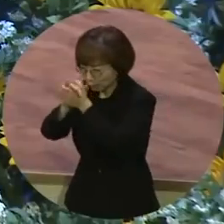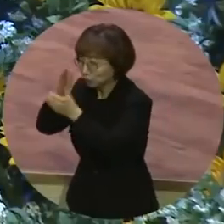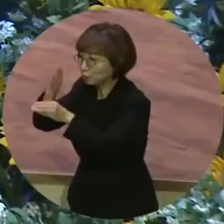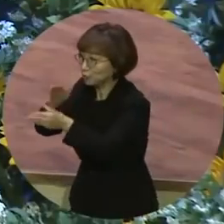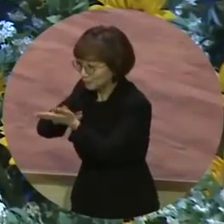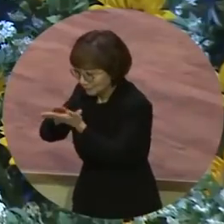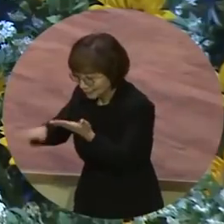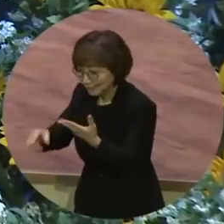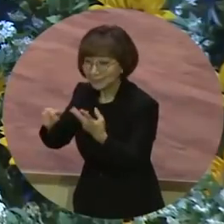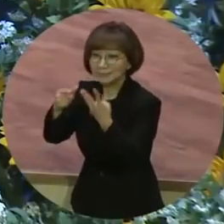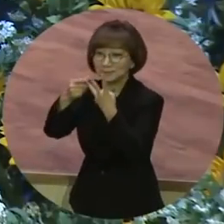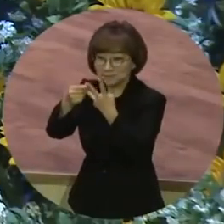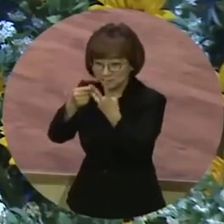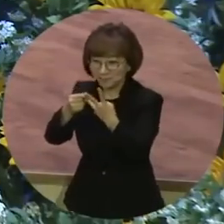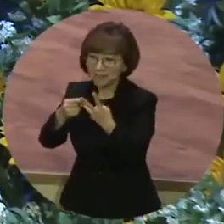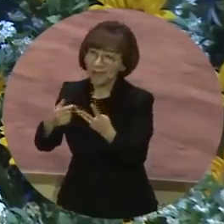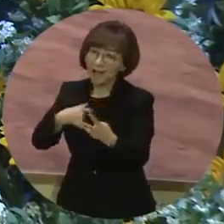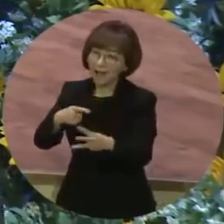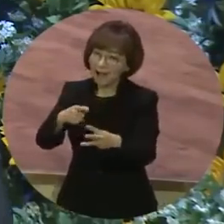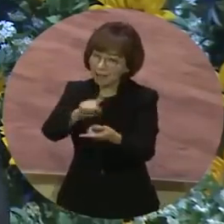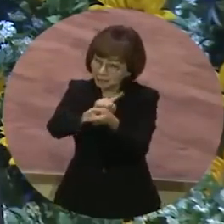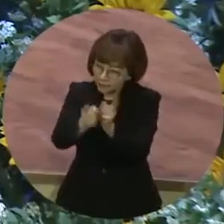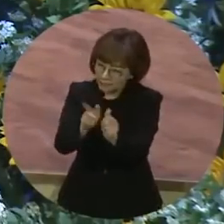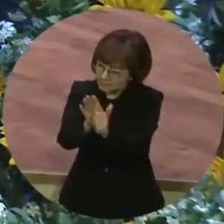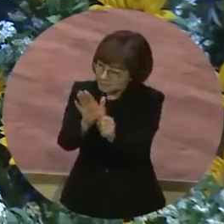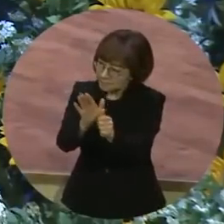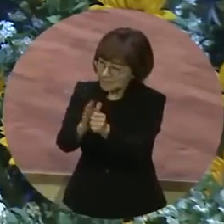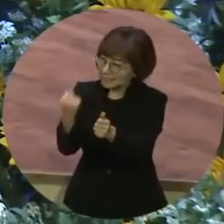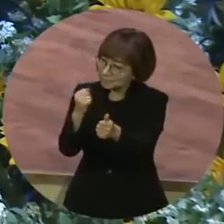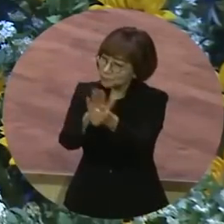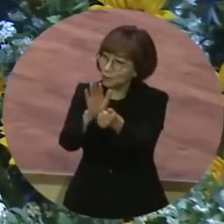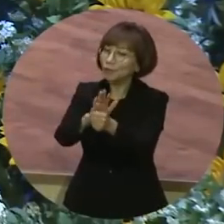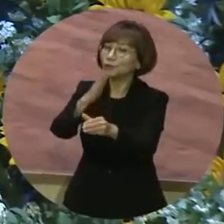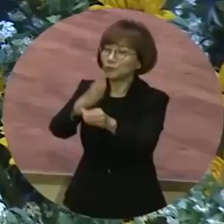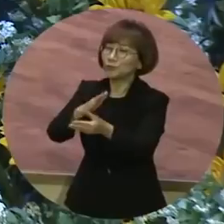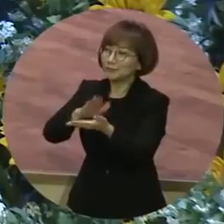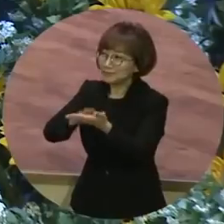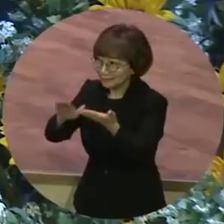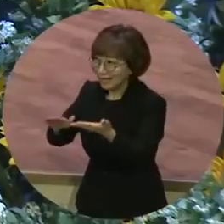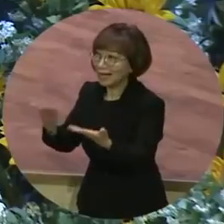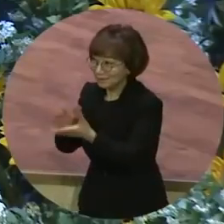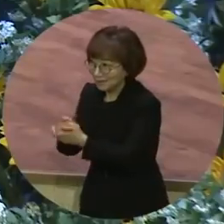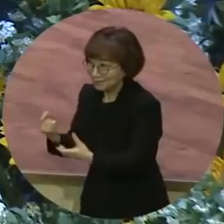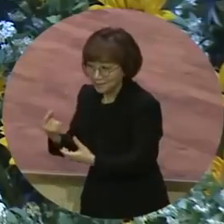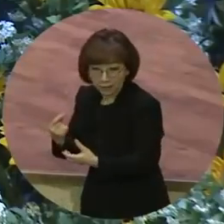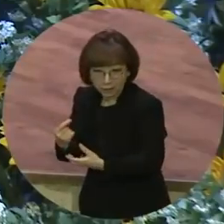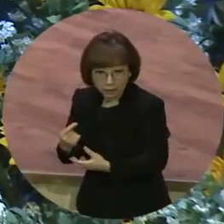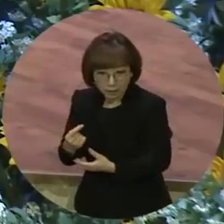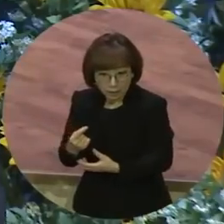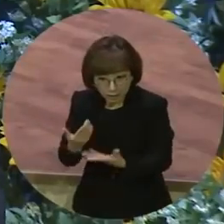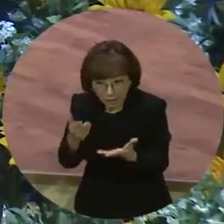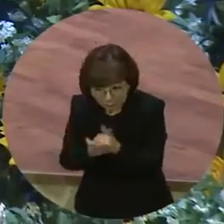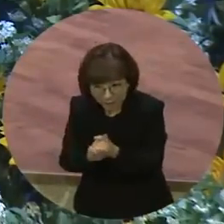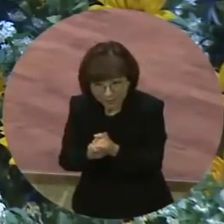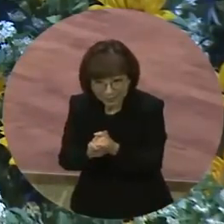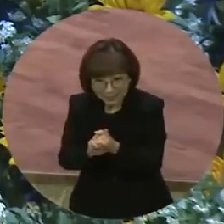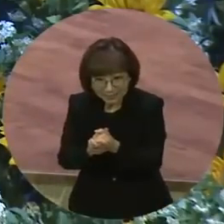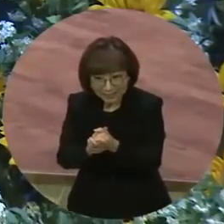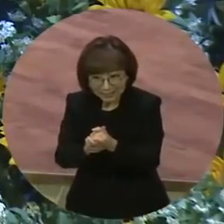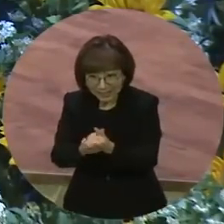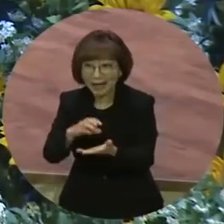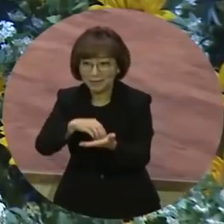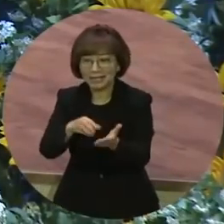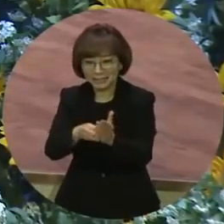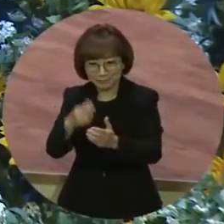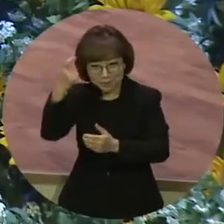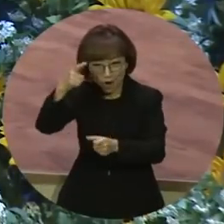있습니다. 그리고 사람을 세워가는 일에 내가 쓰임받고 있습니다. 그렇게 여러분 아멘으로 답할 수 있는